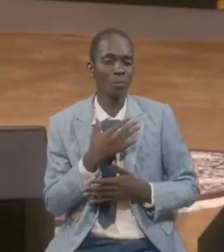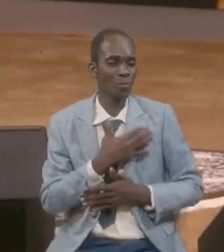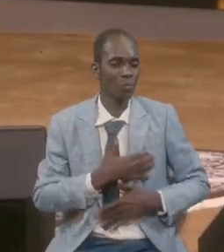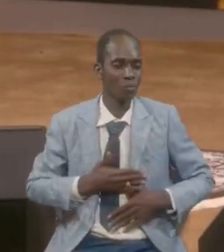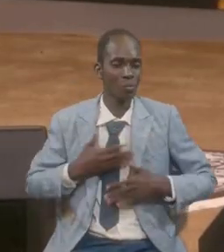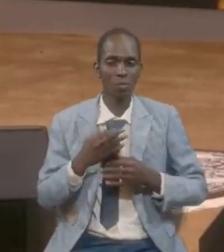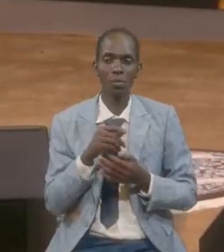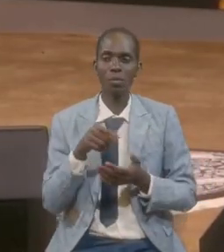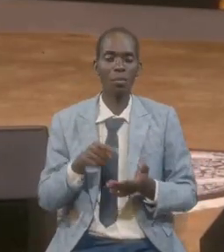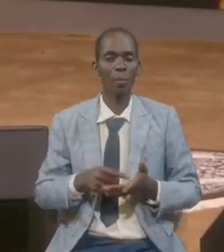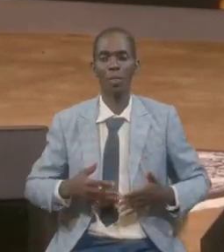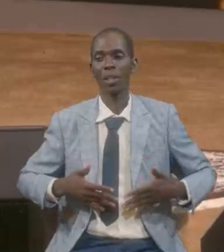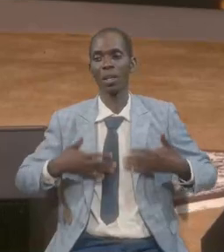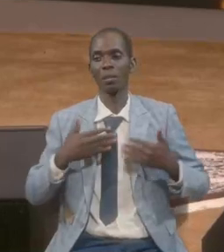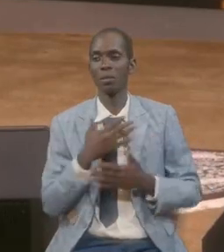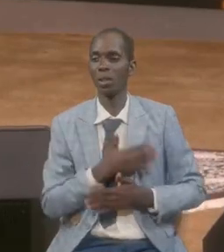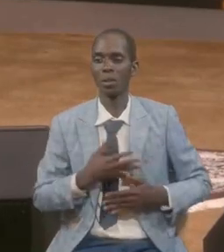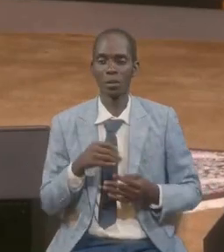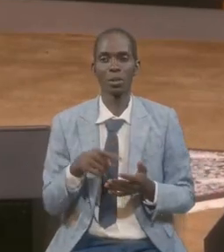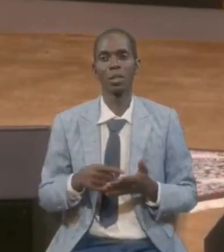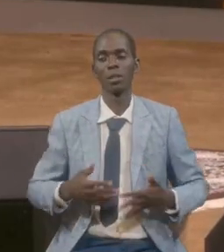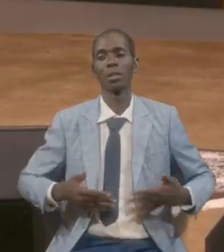Et les plaisirs de la vie.